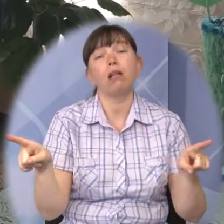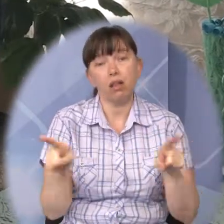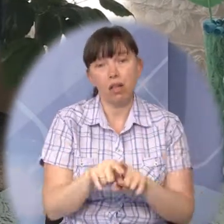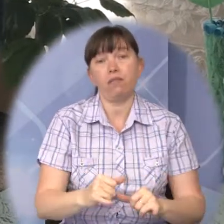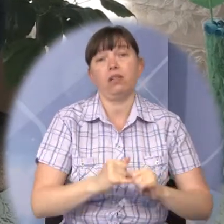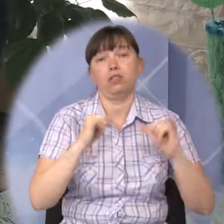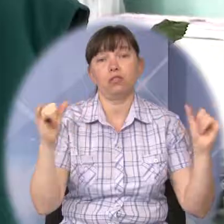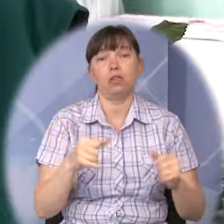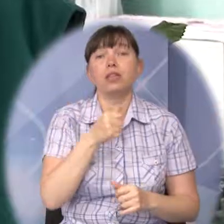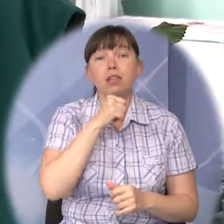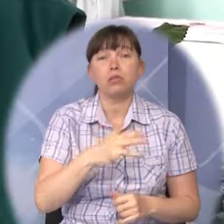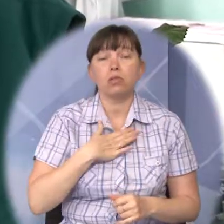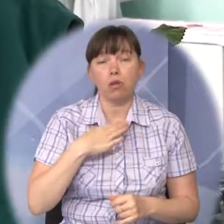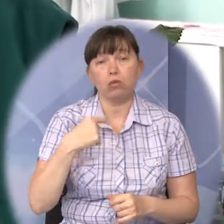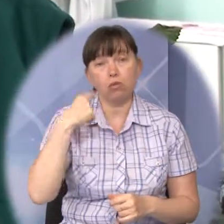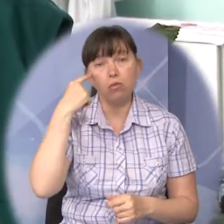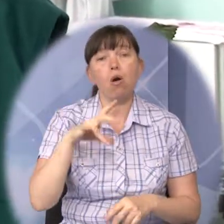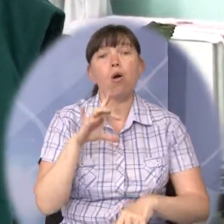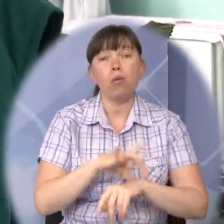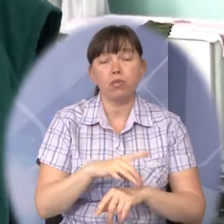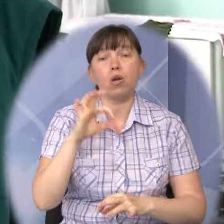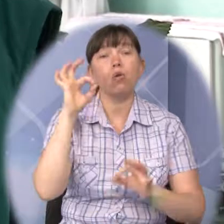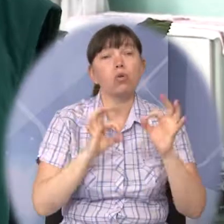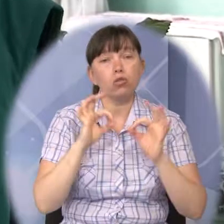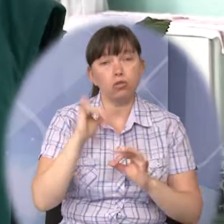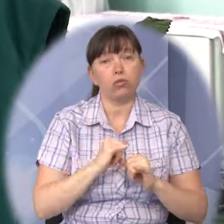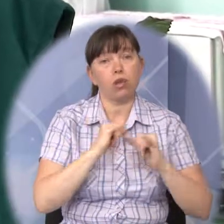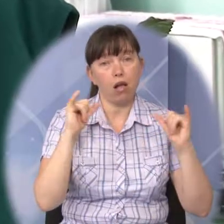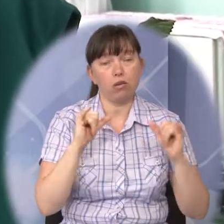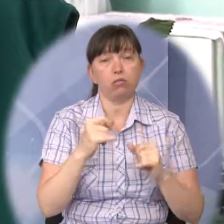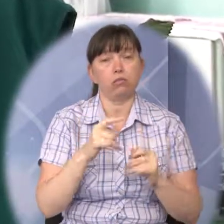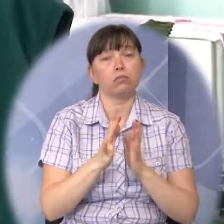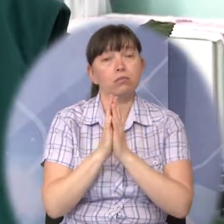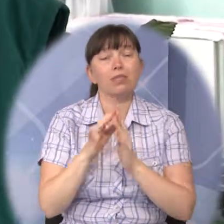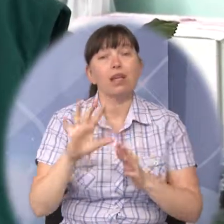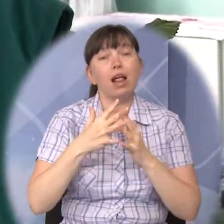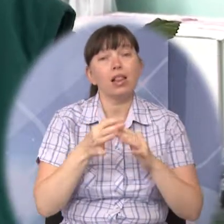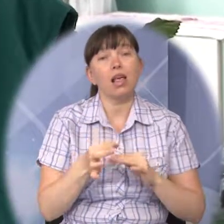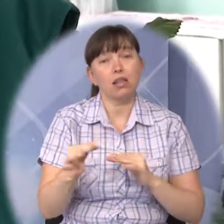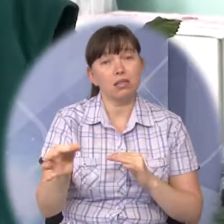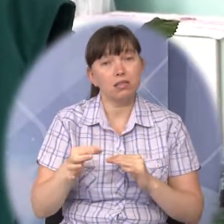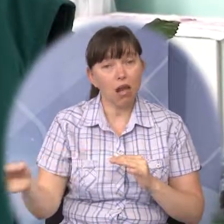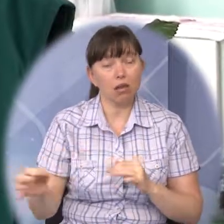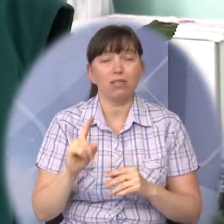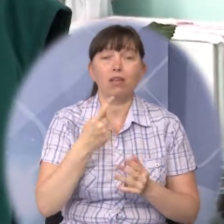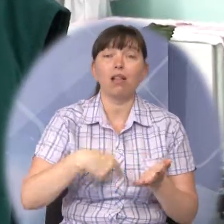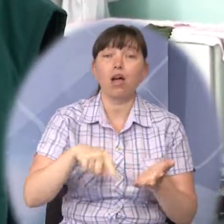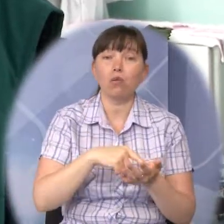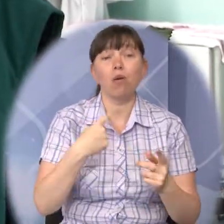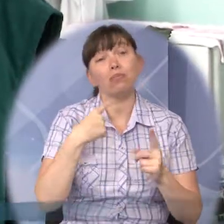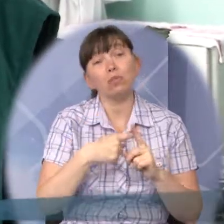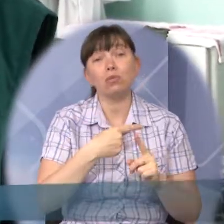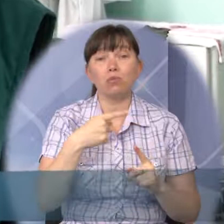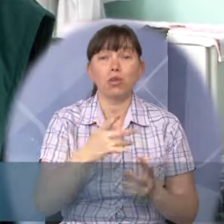fel este în creștere. Din experiența noastră observăm un procentaj mai mare de solicitări la sate, fiindcă la